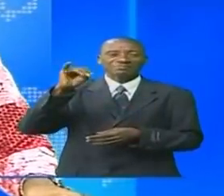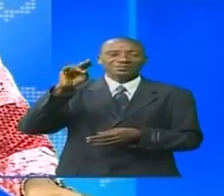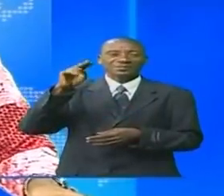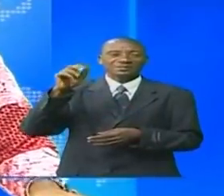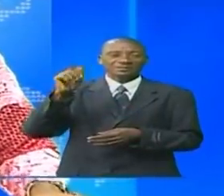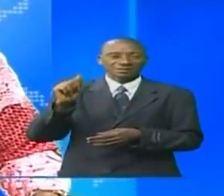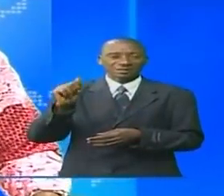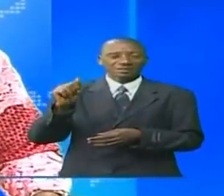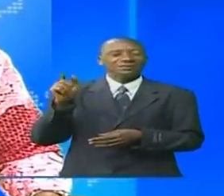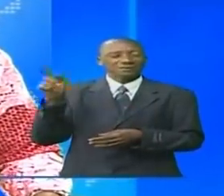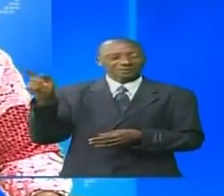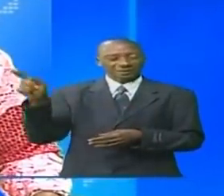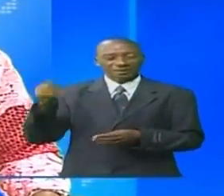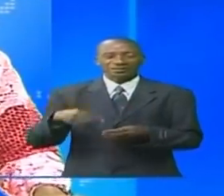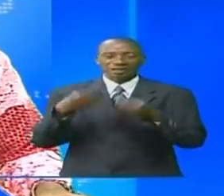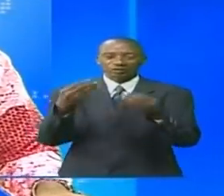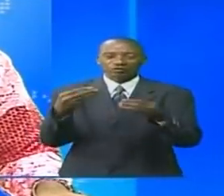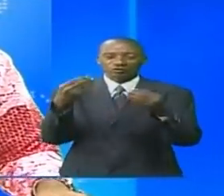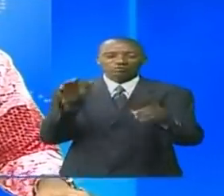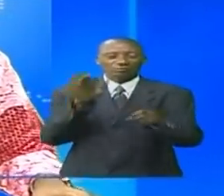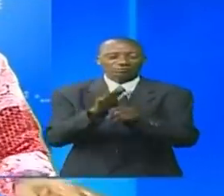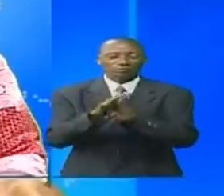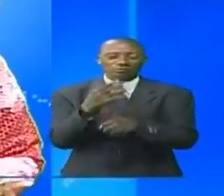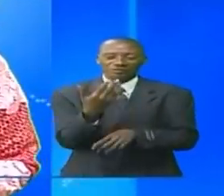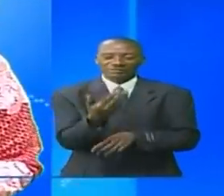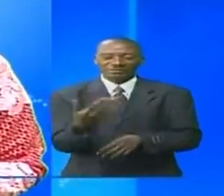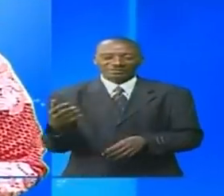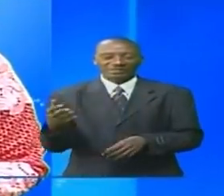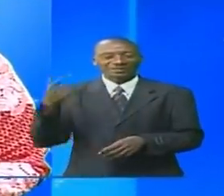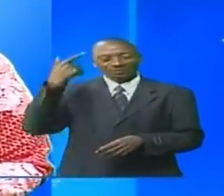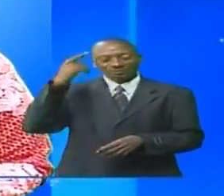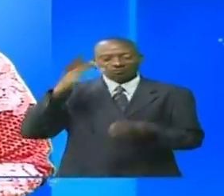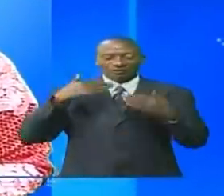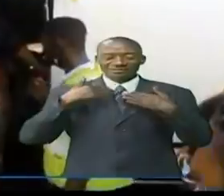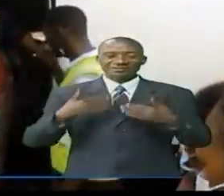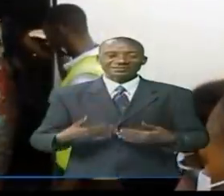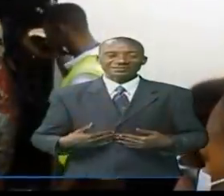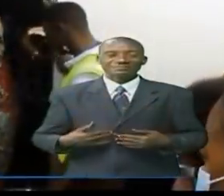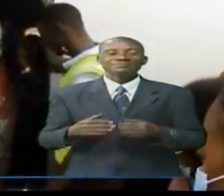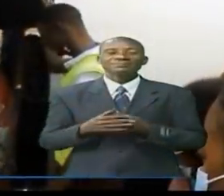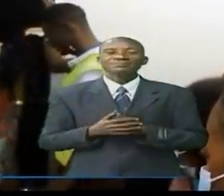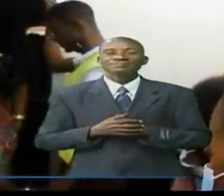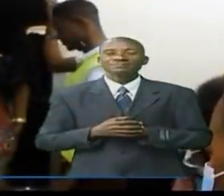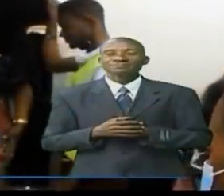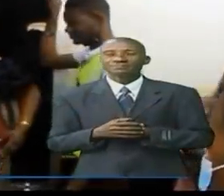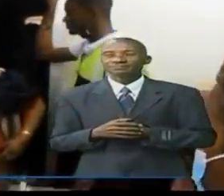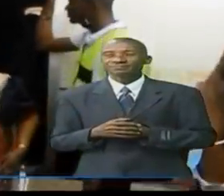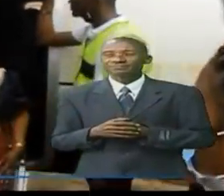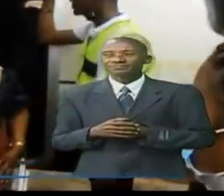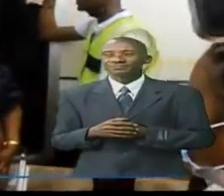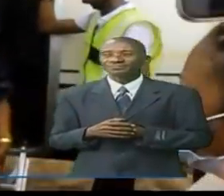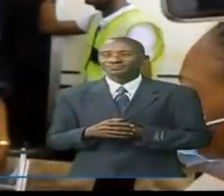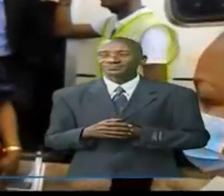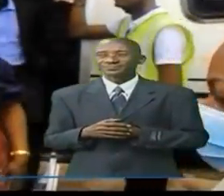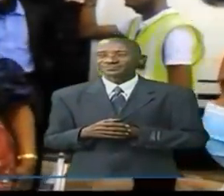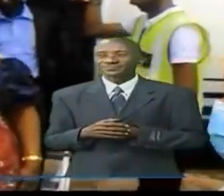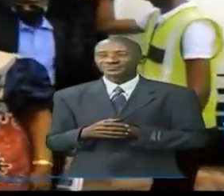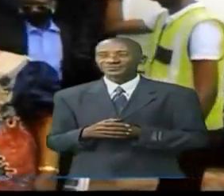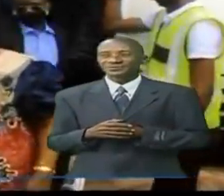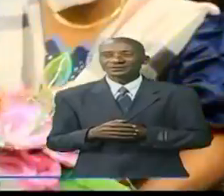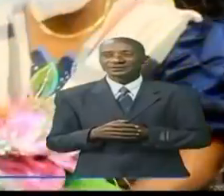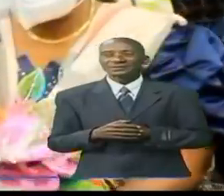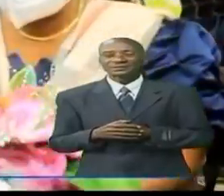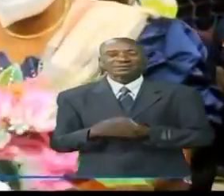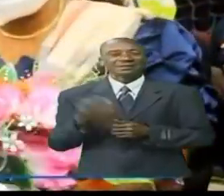kits sanitaires dans différents centres hospitaliers de la province du Haut-Lomami. Elle était à Kamina il y a une année, avant